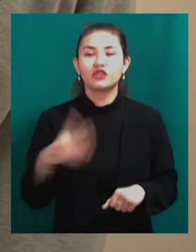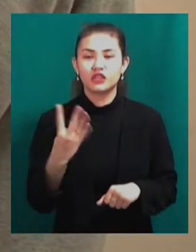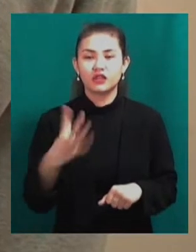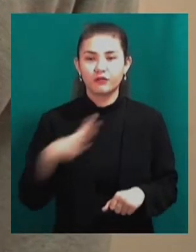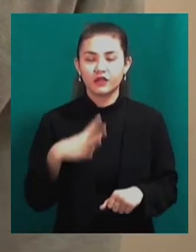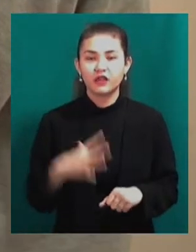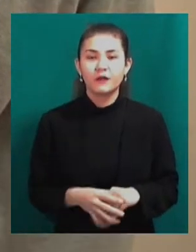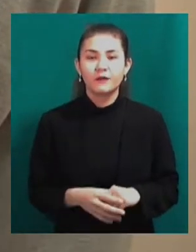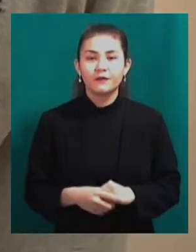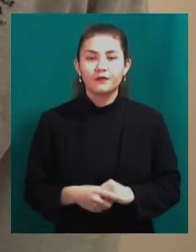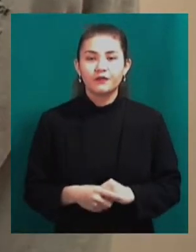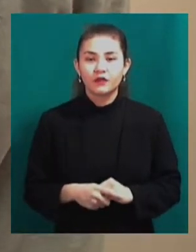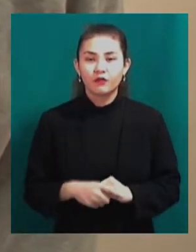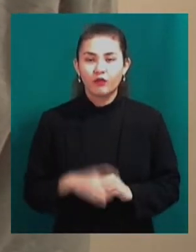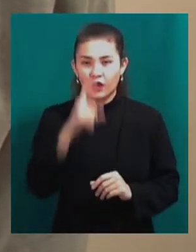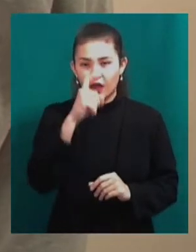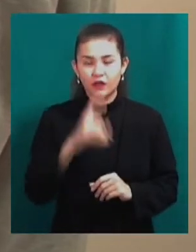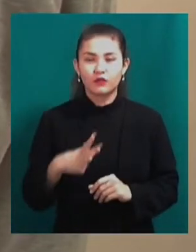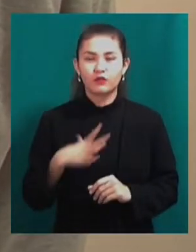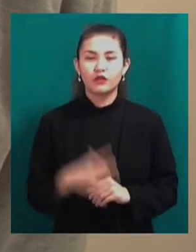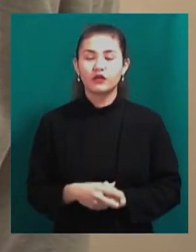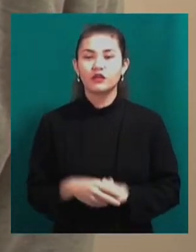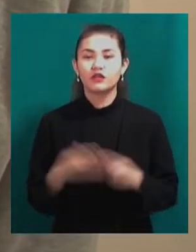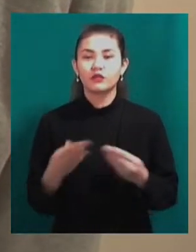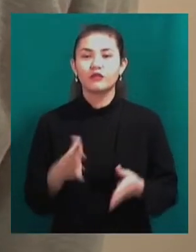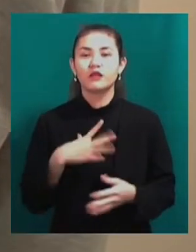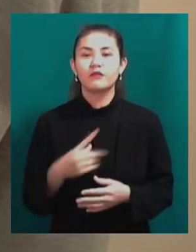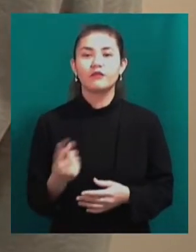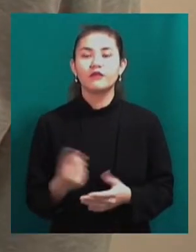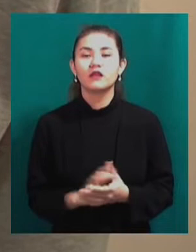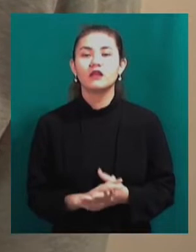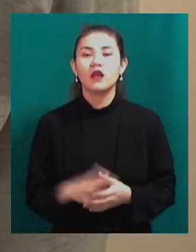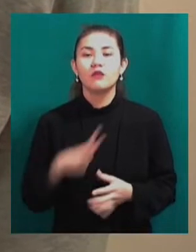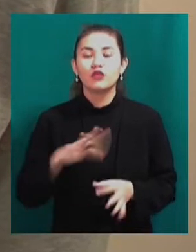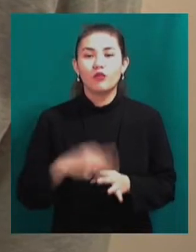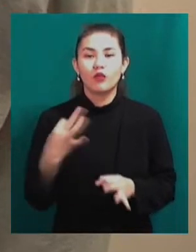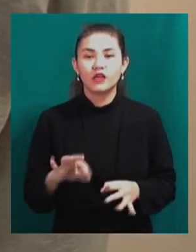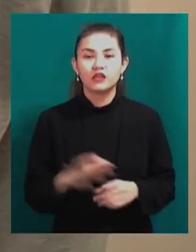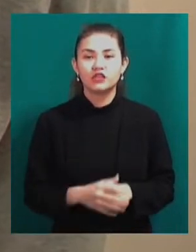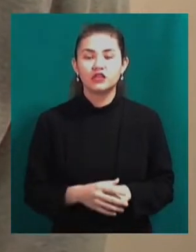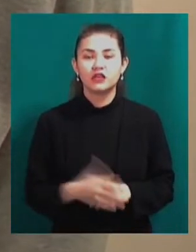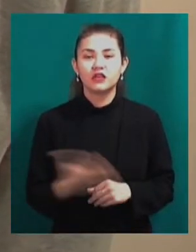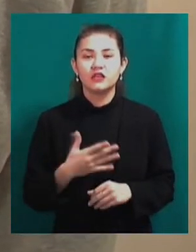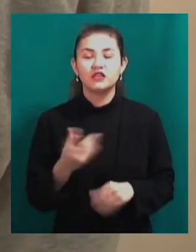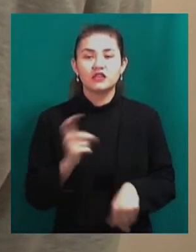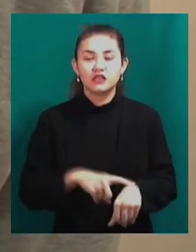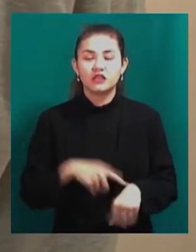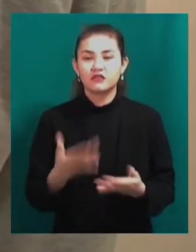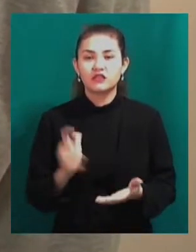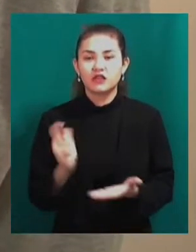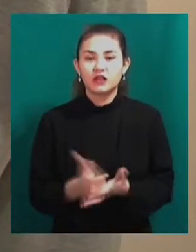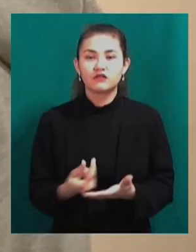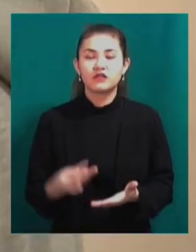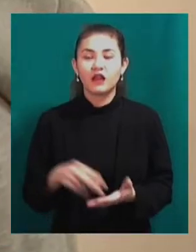йому чорна порость, бо йому випадали петлі кишок, йому було боляче. Через якийсь час він втратив би свідомість, але не в той